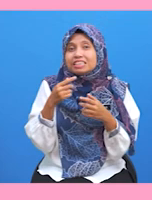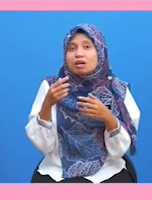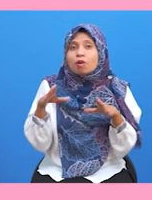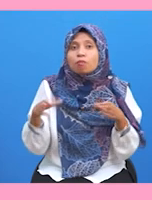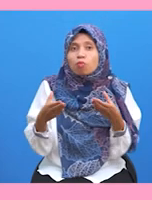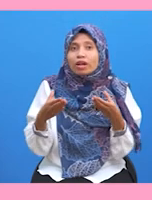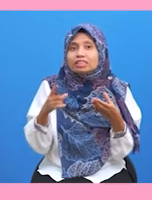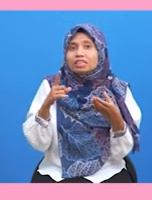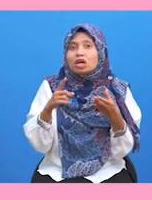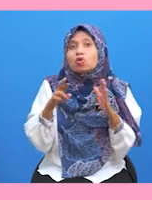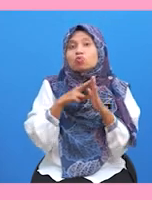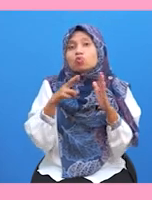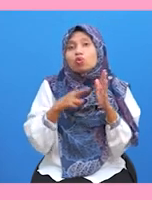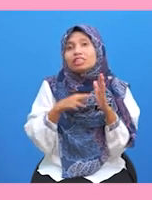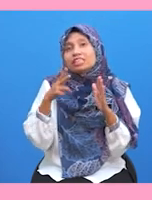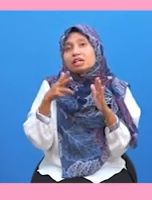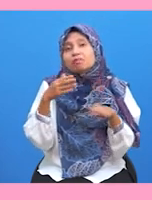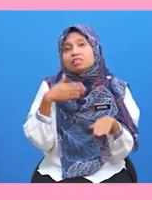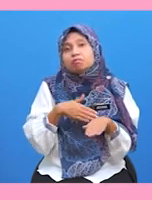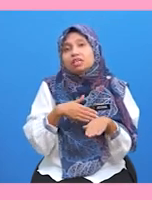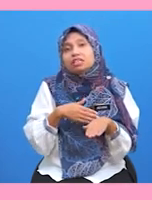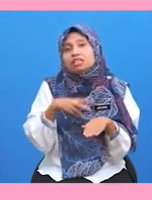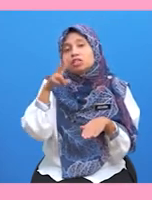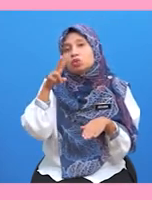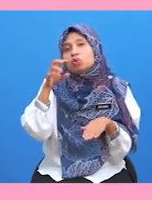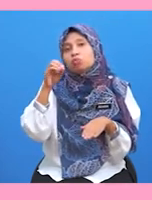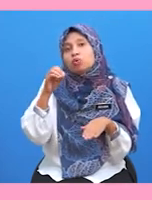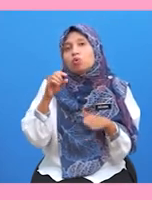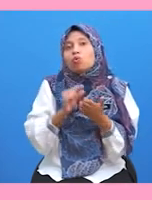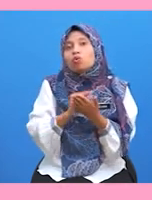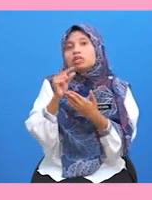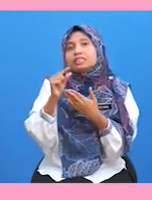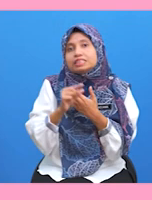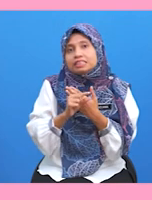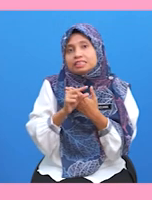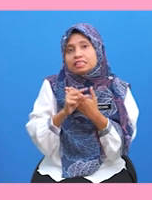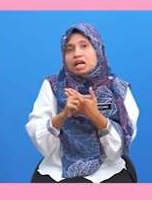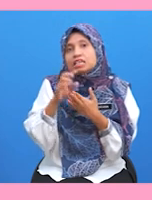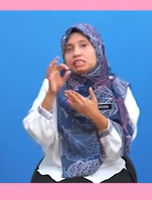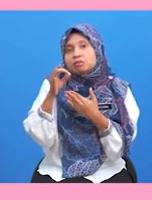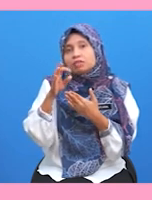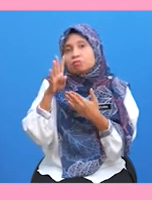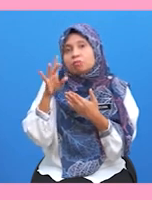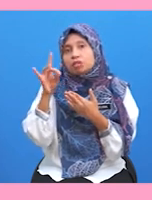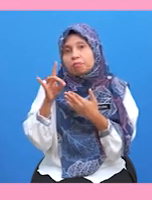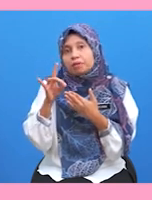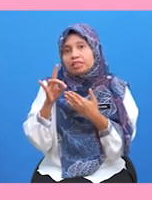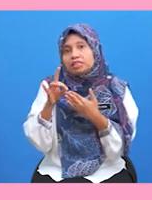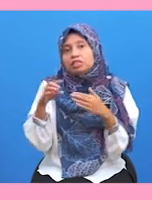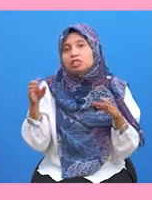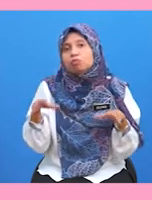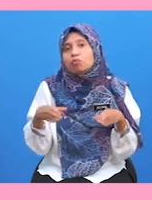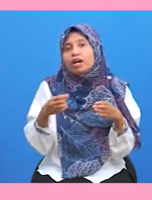menubuhkan Rukun 13 pada 20 Ogos 1948. Rukun 13